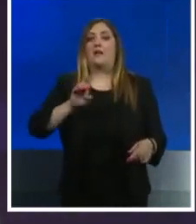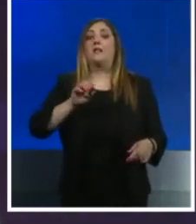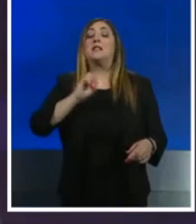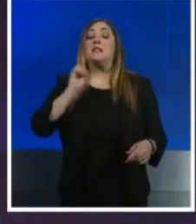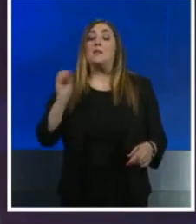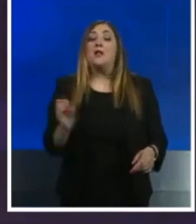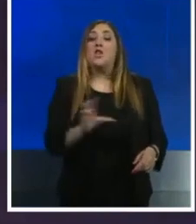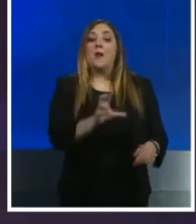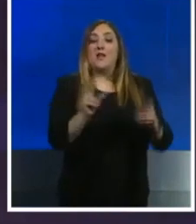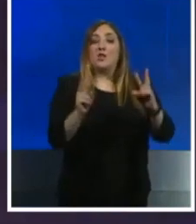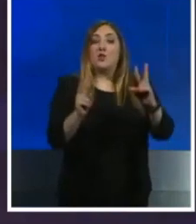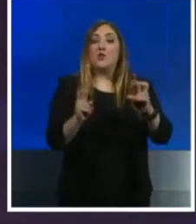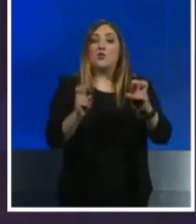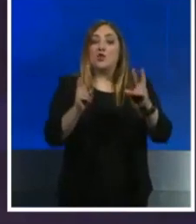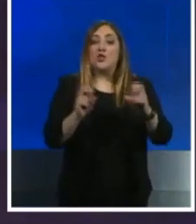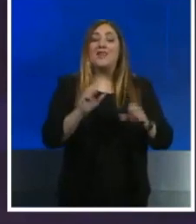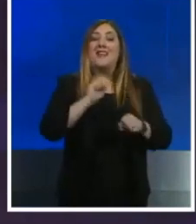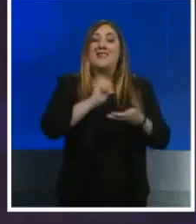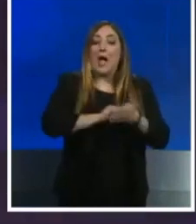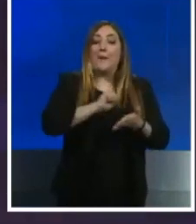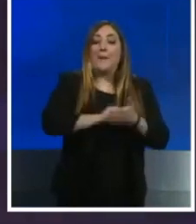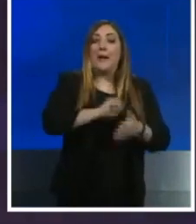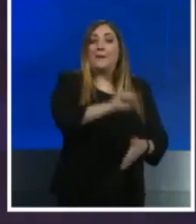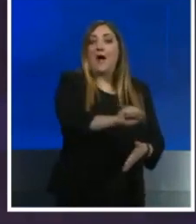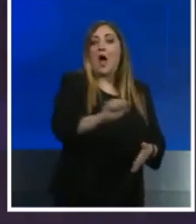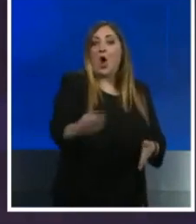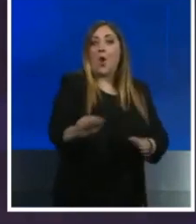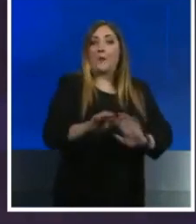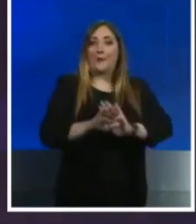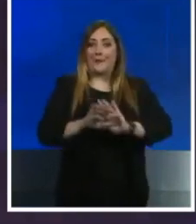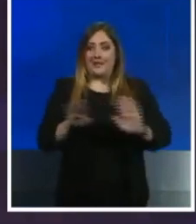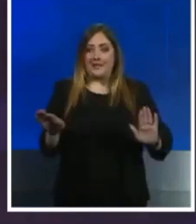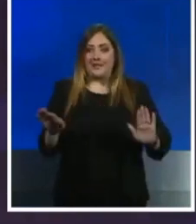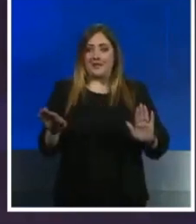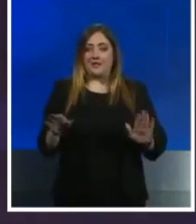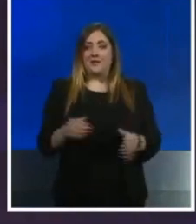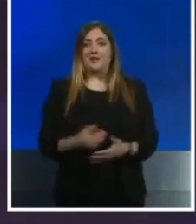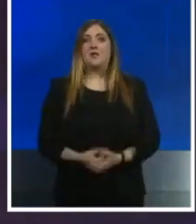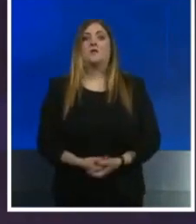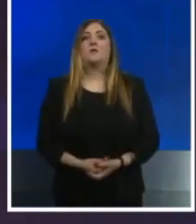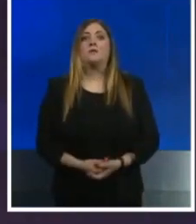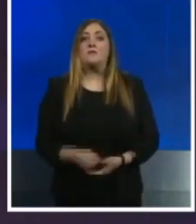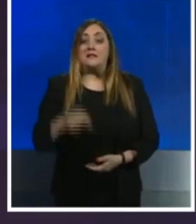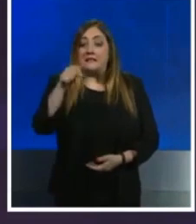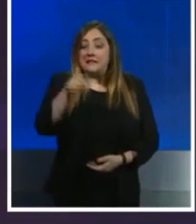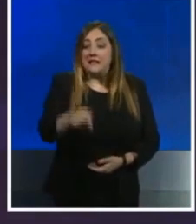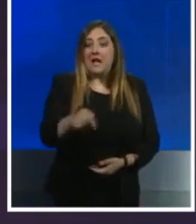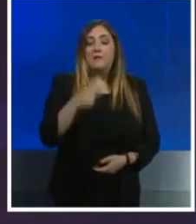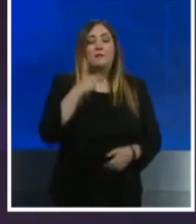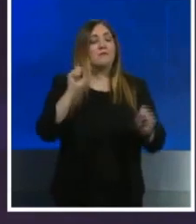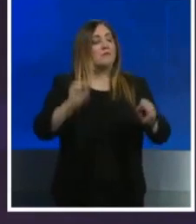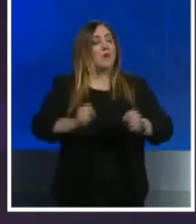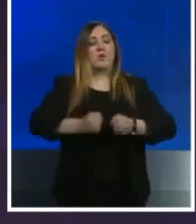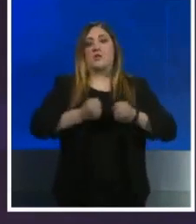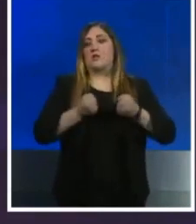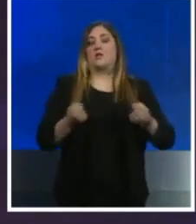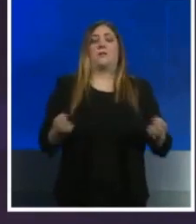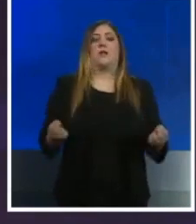konċernaw li l-Ubis. Dan ma jseħx sa kem